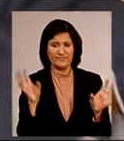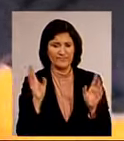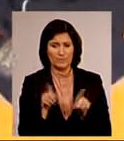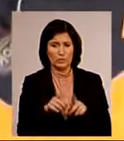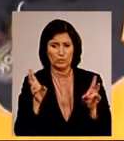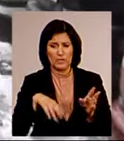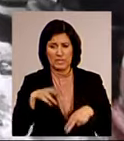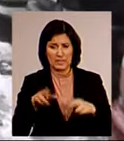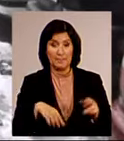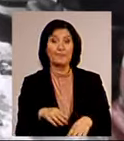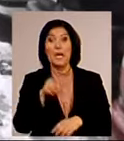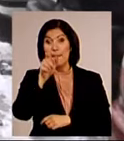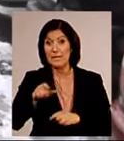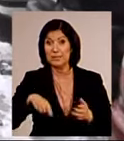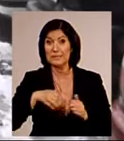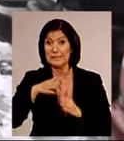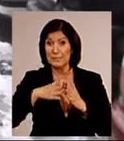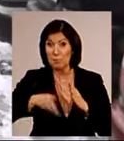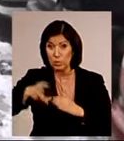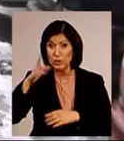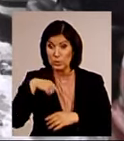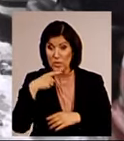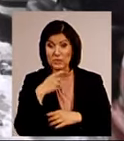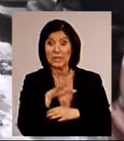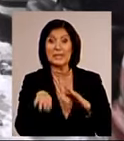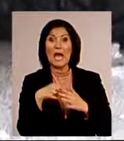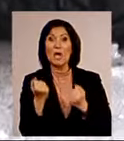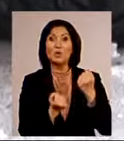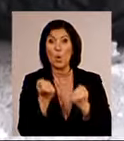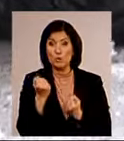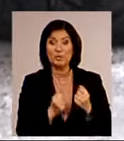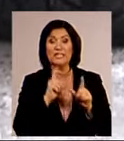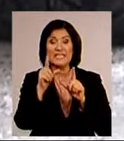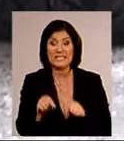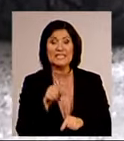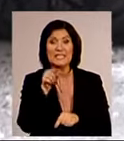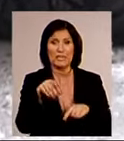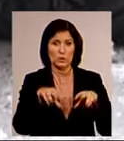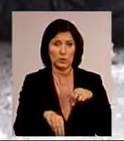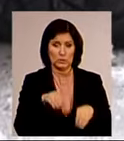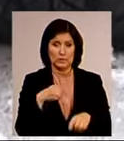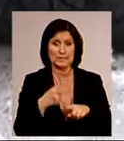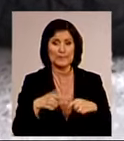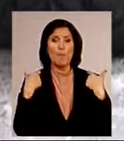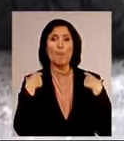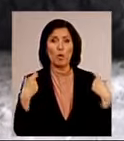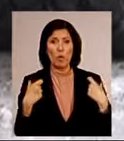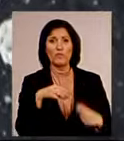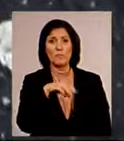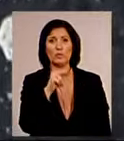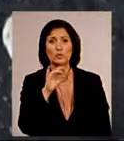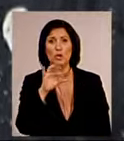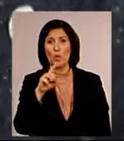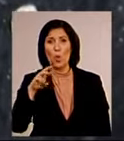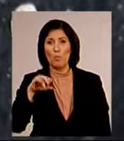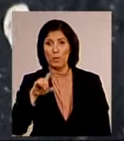Теж треба красити. Мешканці будинку кажуть, на «Доджі», які замінували невідомі, їздить їхній сусід. Це полковник Микола